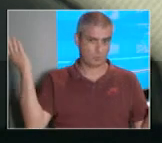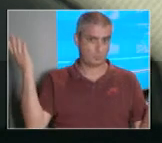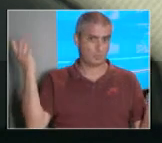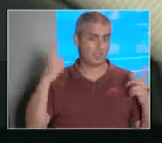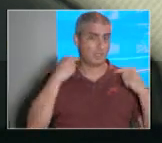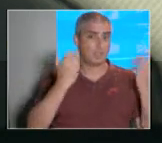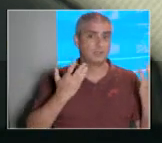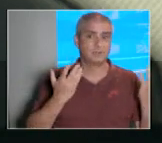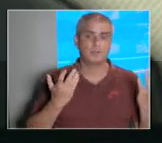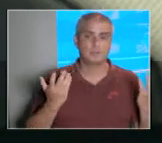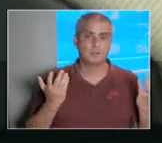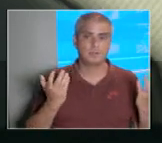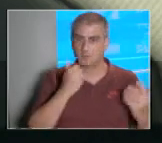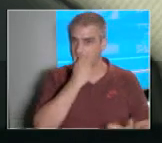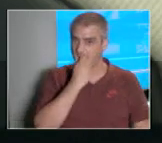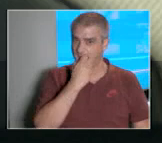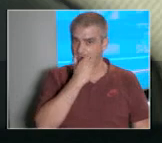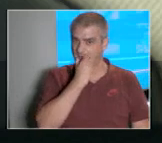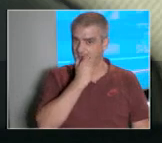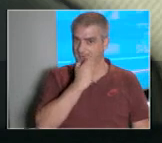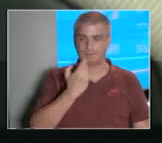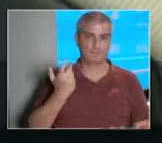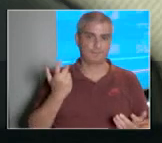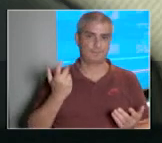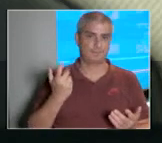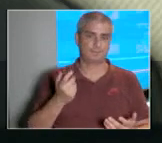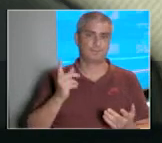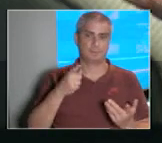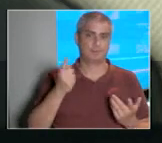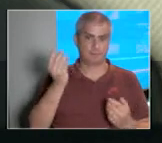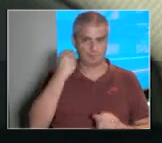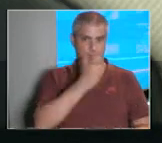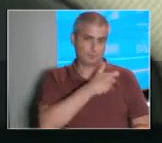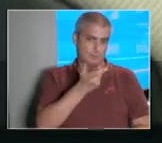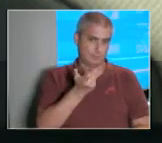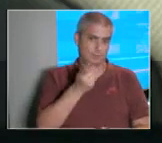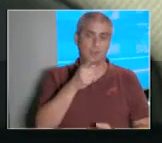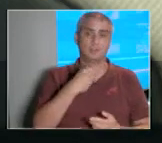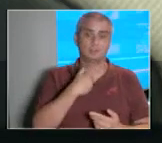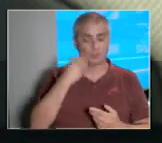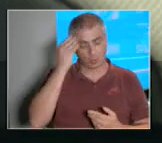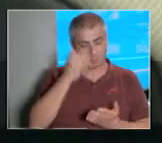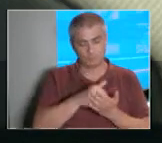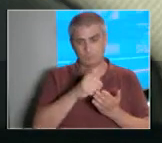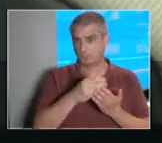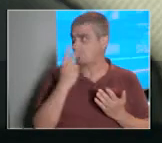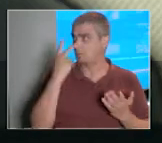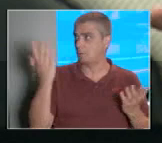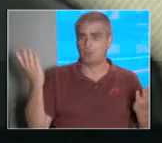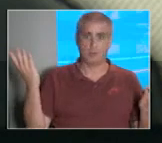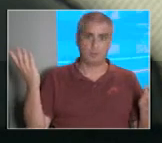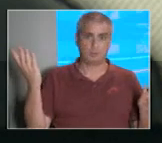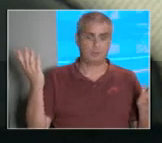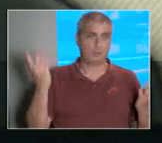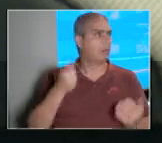מערכת החינוך. שנת לימודים, תפשין פי א'. הוא גם מקבל תקצוב מאגף מוסדות תורנים של משרד החינוך. מה, אצלנו עוד לומדים, אני עוד לא רואה כך